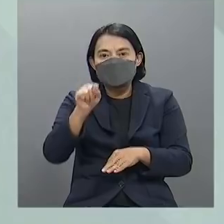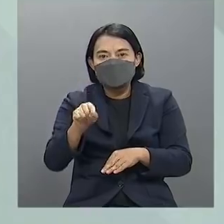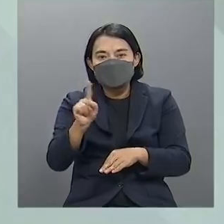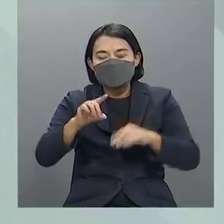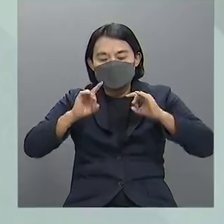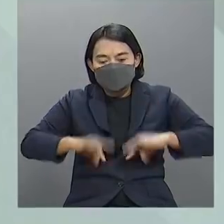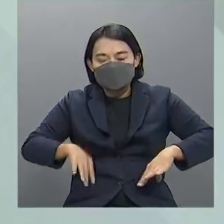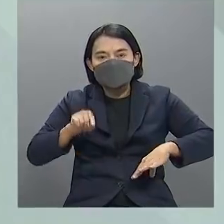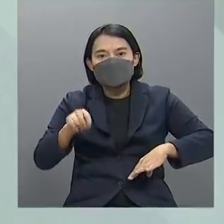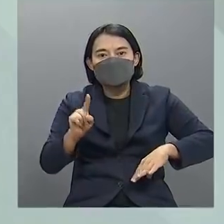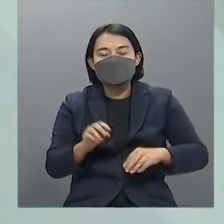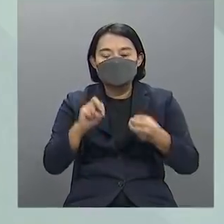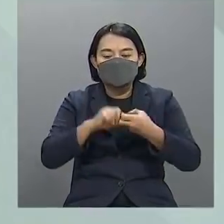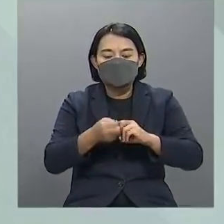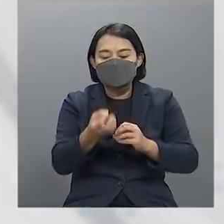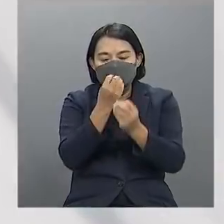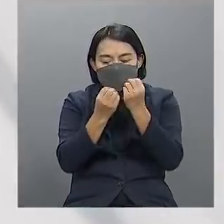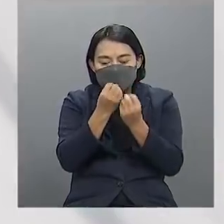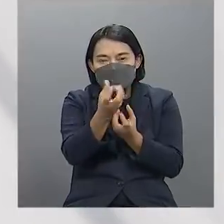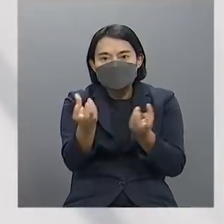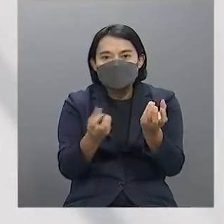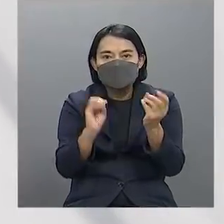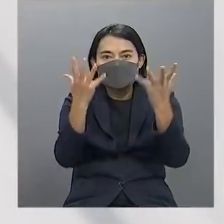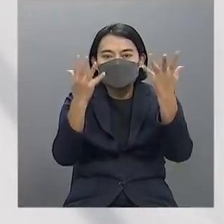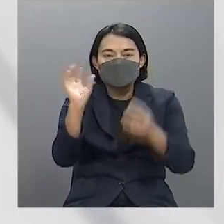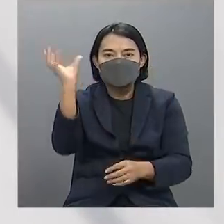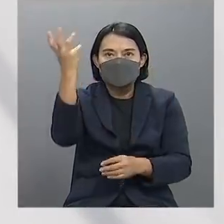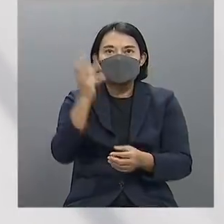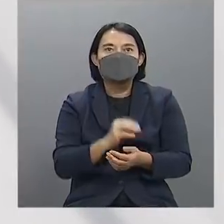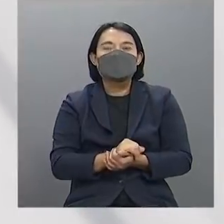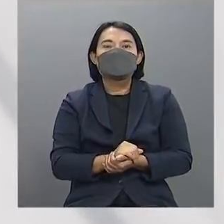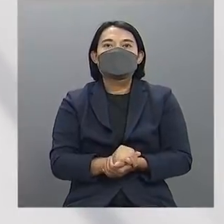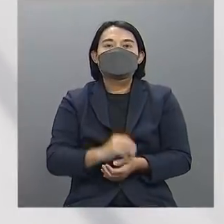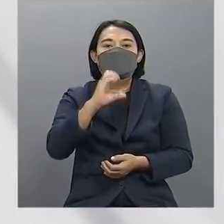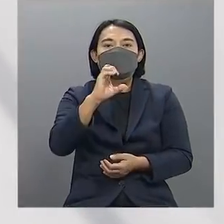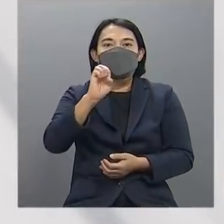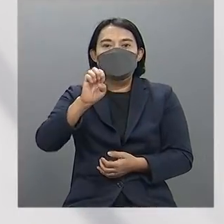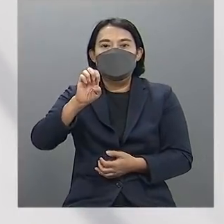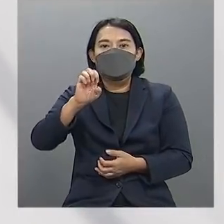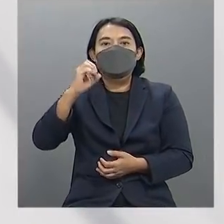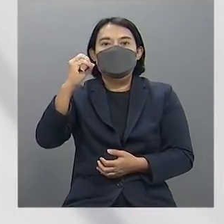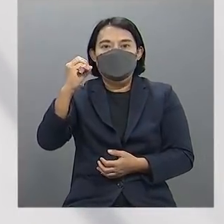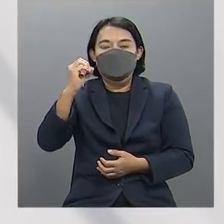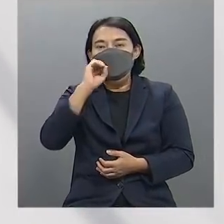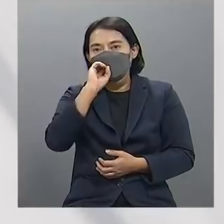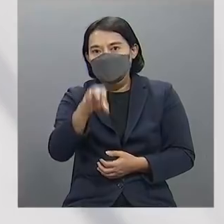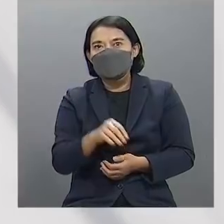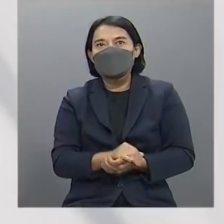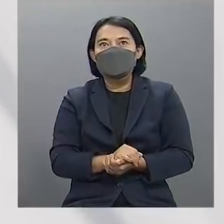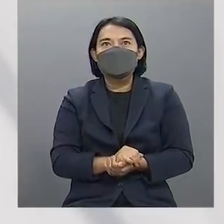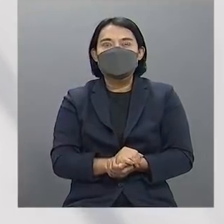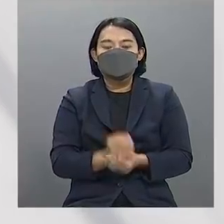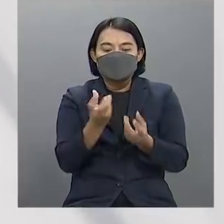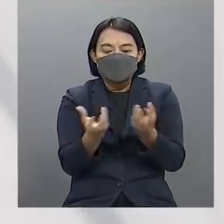วิกฤตขาดแคลนอาหารทั้งโลกนั่นเองนะคะ CEO ของ Yara International เขาบอกแบบนี้ค่ะวัตถุดิบสำคัญในการผลิ